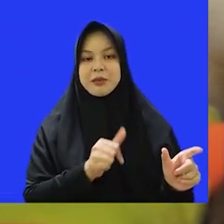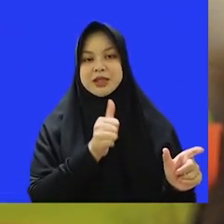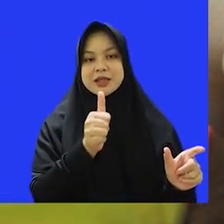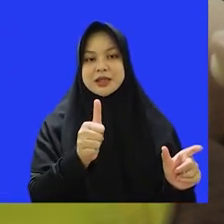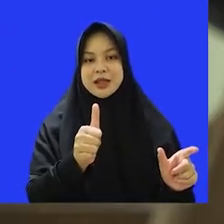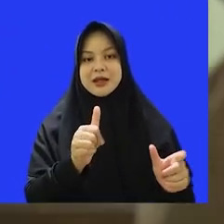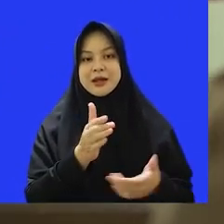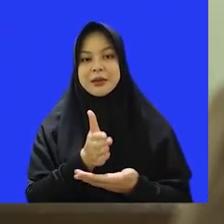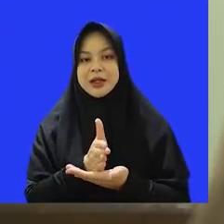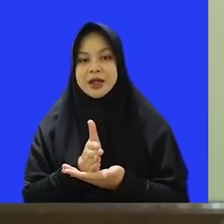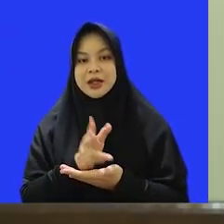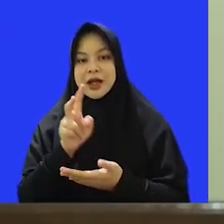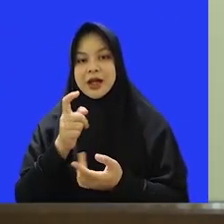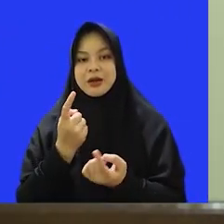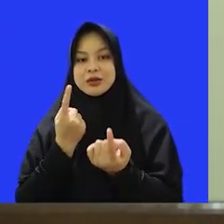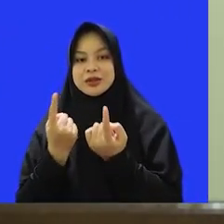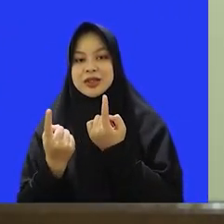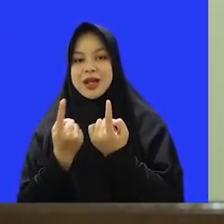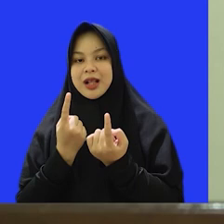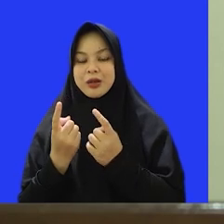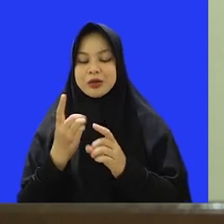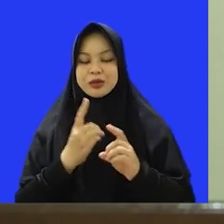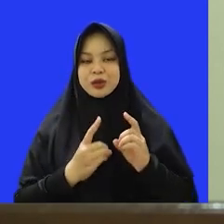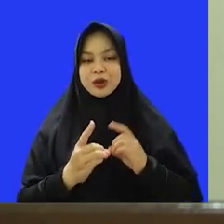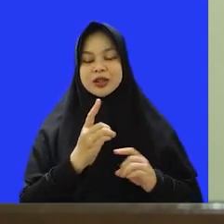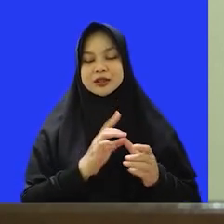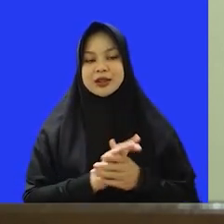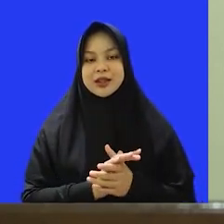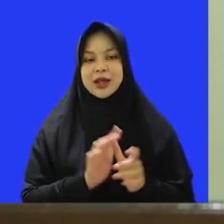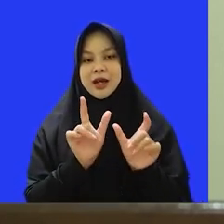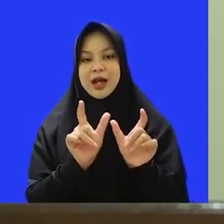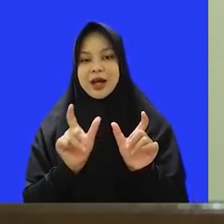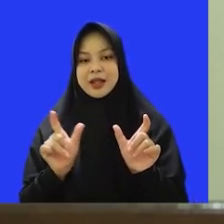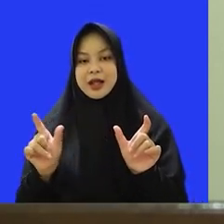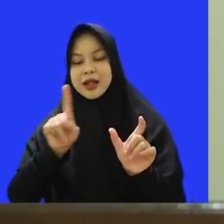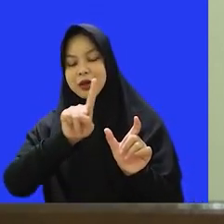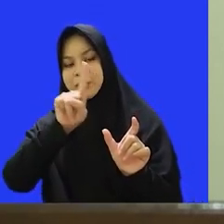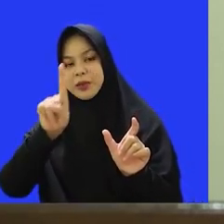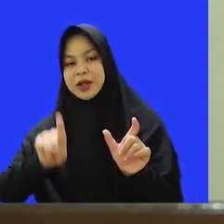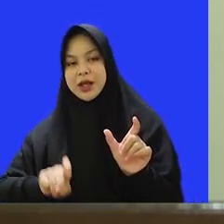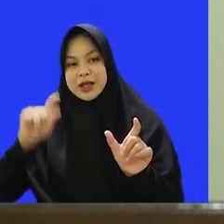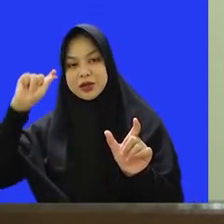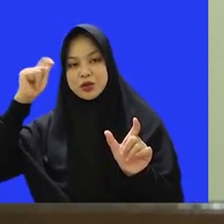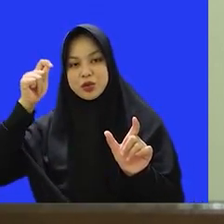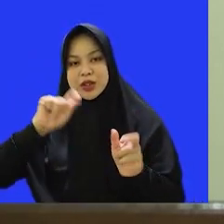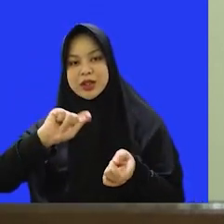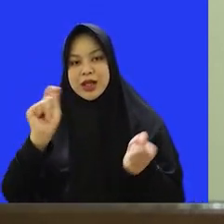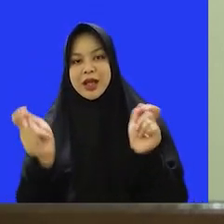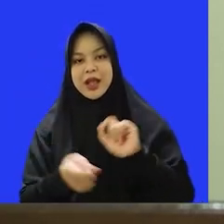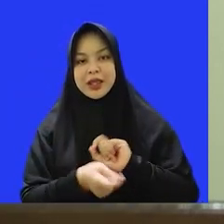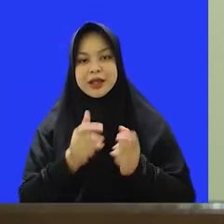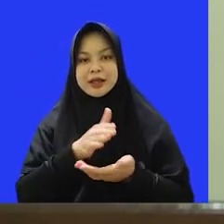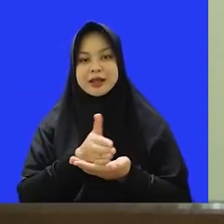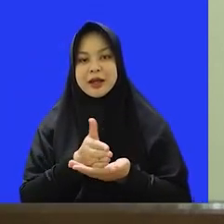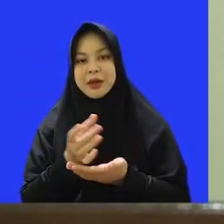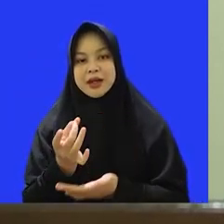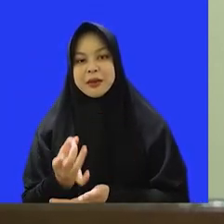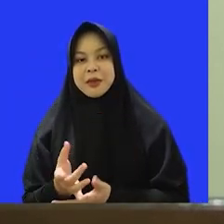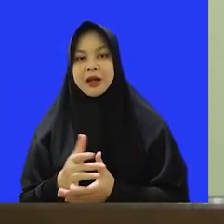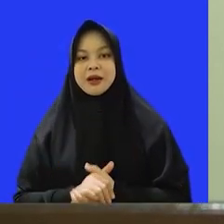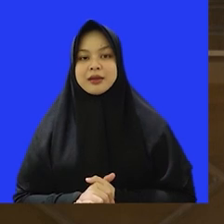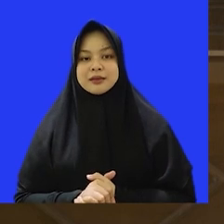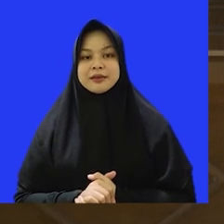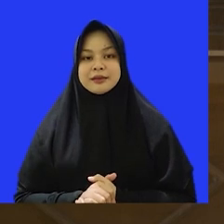penerjemah juga harus dialogis dan menyadur istilah atau pertanyaan yang susah dipahami.